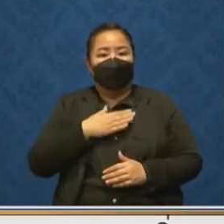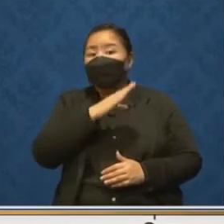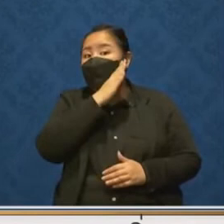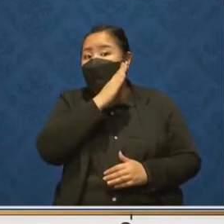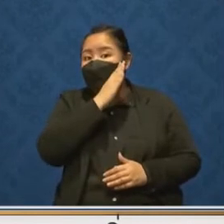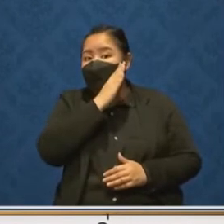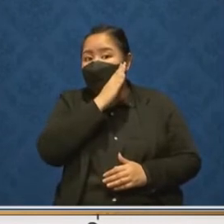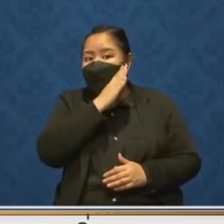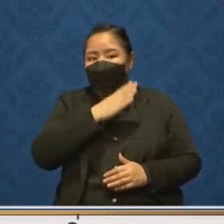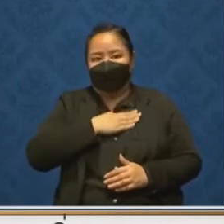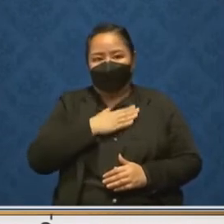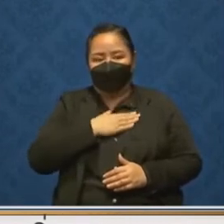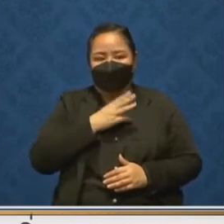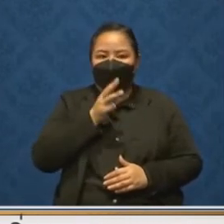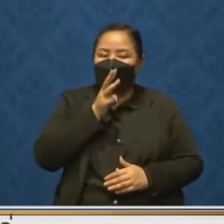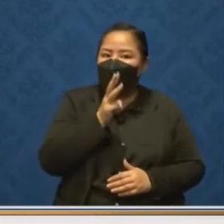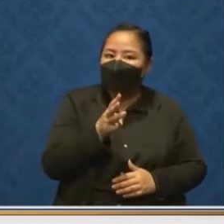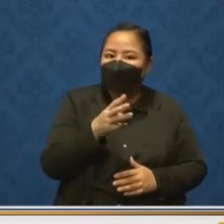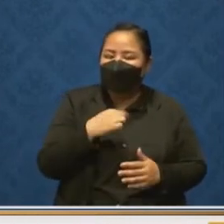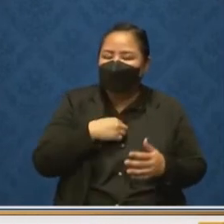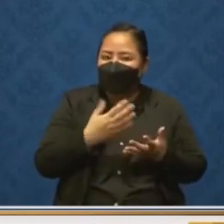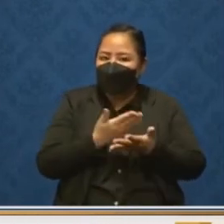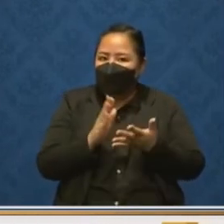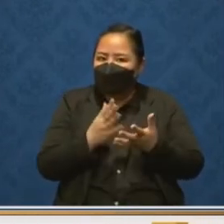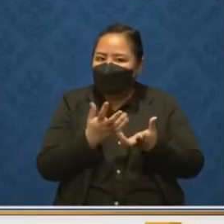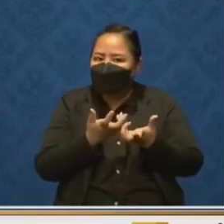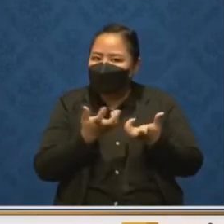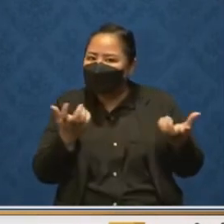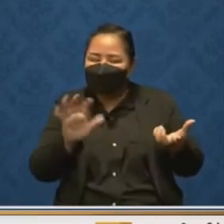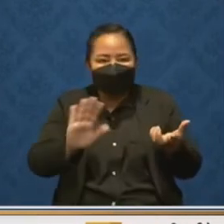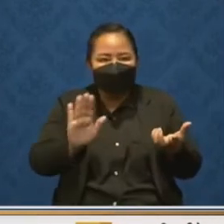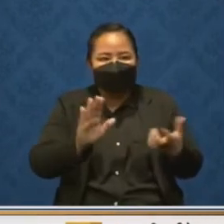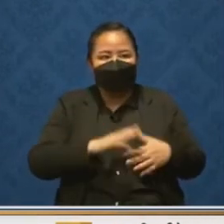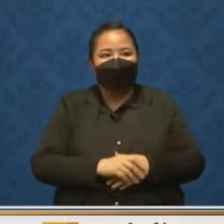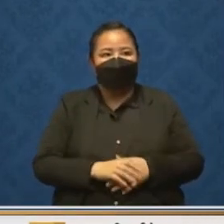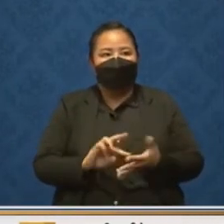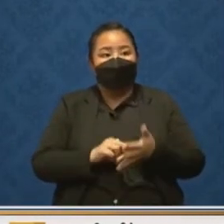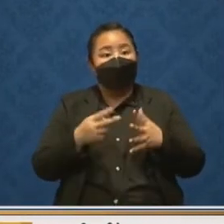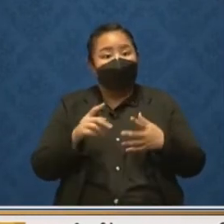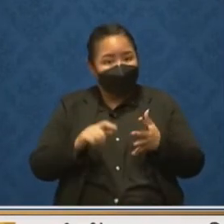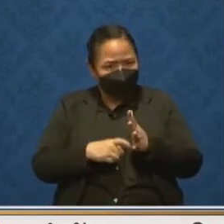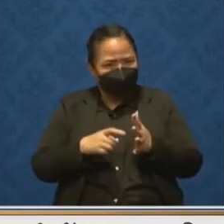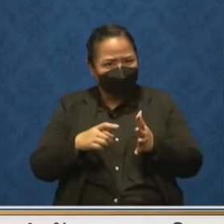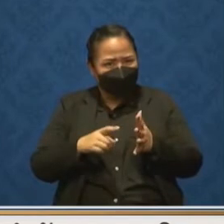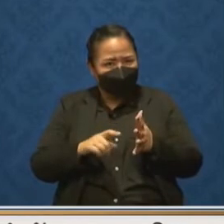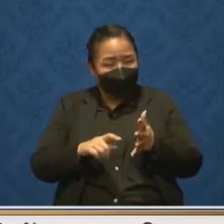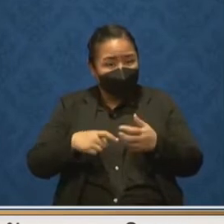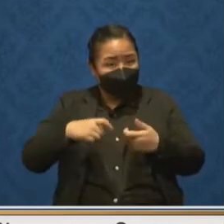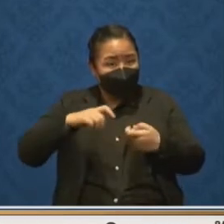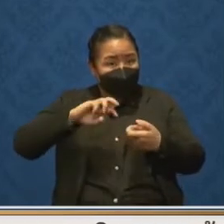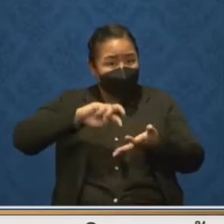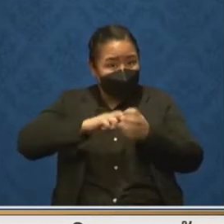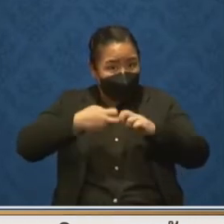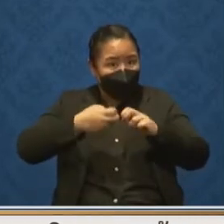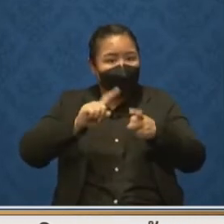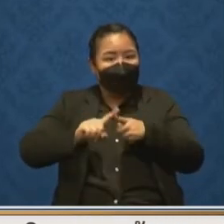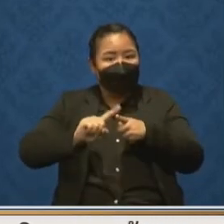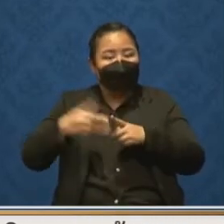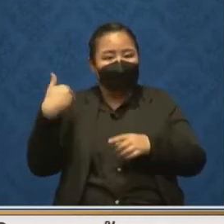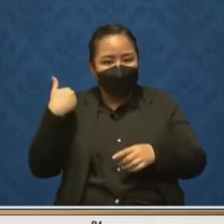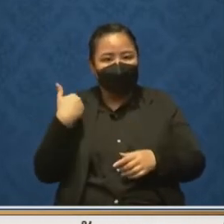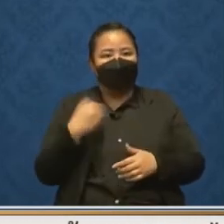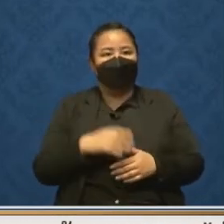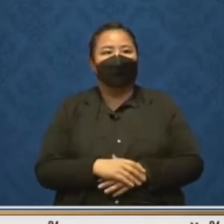้าว เรากาวหา เราแบกแยก- ทำใหสังคมแบ่งแยก ก็จะอดคจะเกิดปัญหาด้วยดฉถสนับสนุนว่า LGBTQ